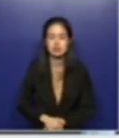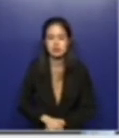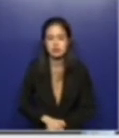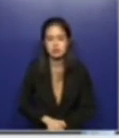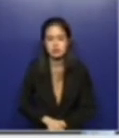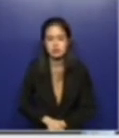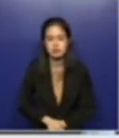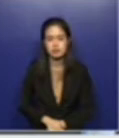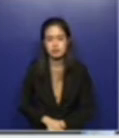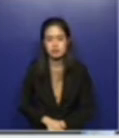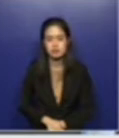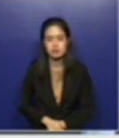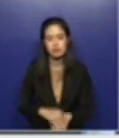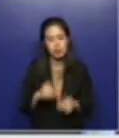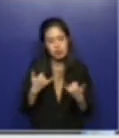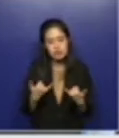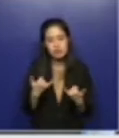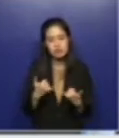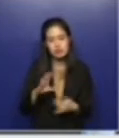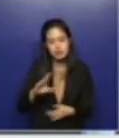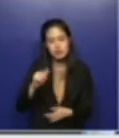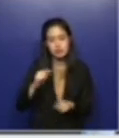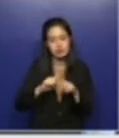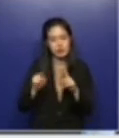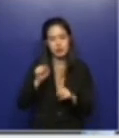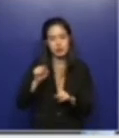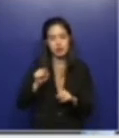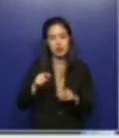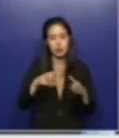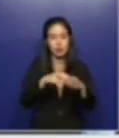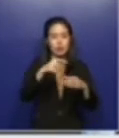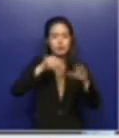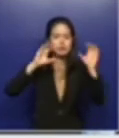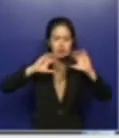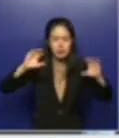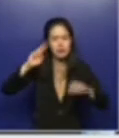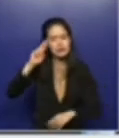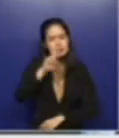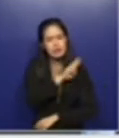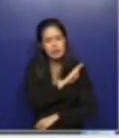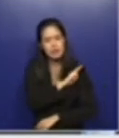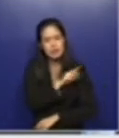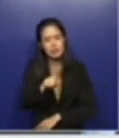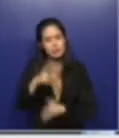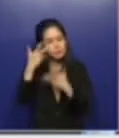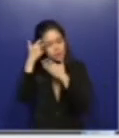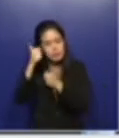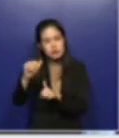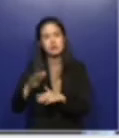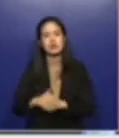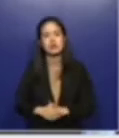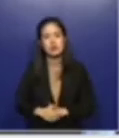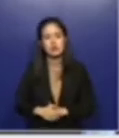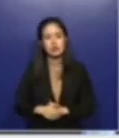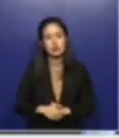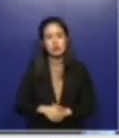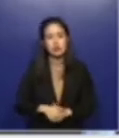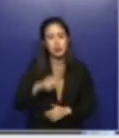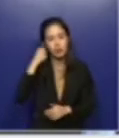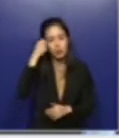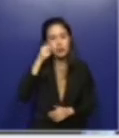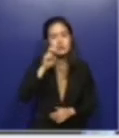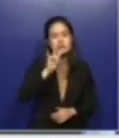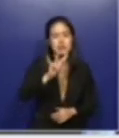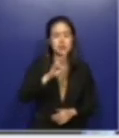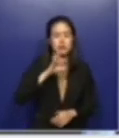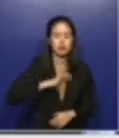มันเลยอยู่ได้สภาพนี้แต่ท่านเองกลับปล่อยปละละเลยปล่อยให้สถานการณ์มันเกิดขึ้นผ่อนคลายได้แค่7วันเกิดเรื่องแ